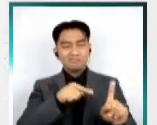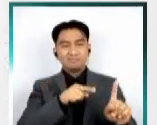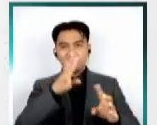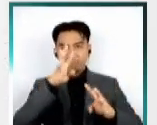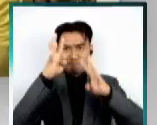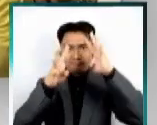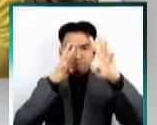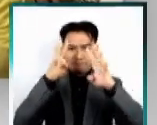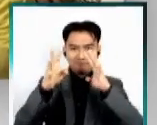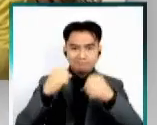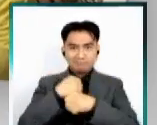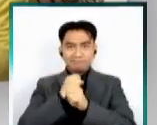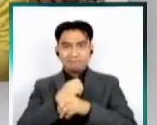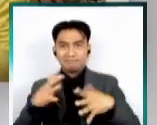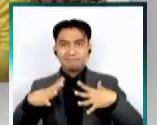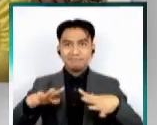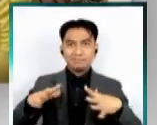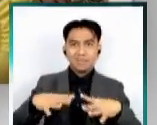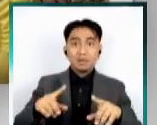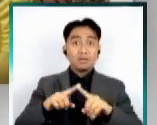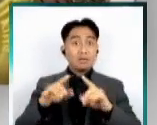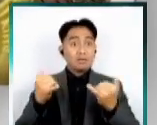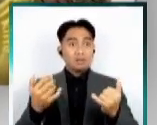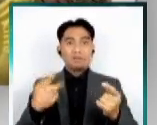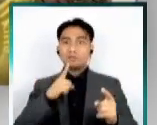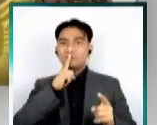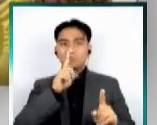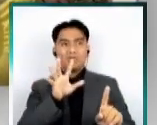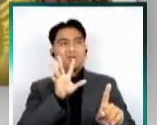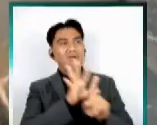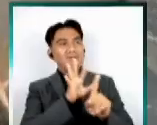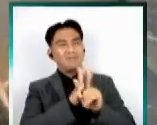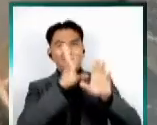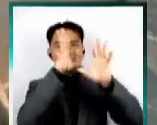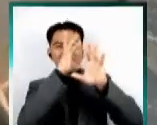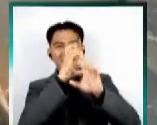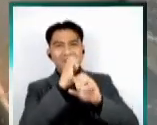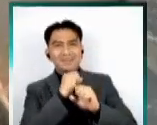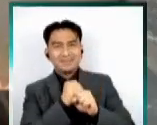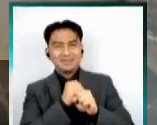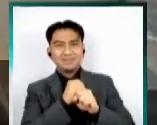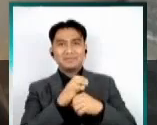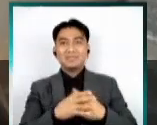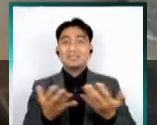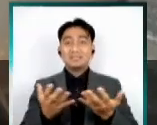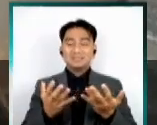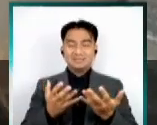damit, heto tinahangaan na siya sa international scene. Being in the New York